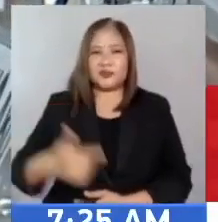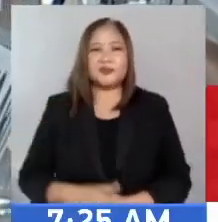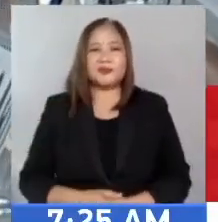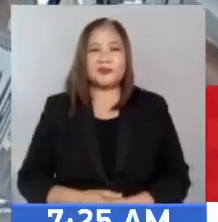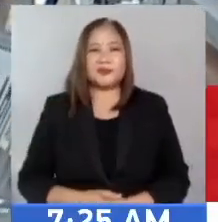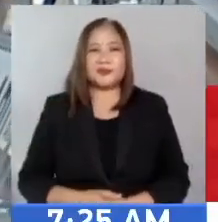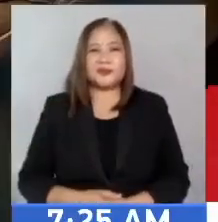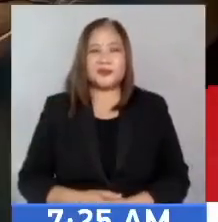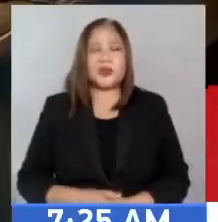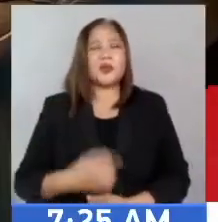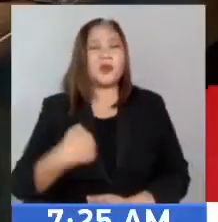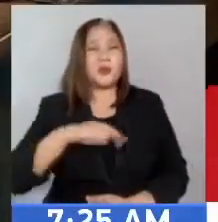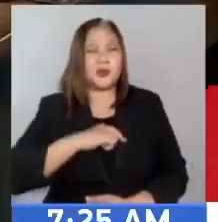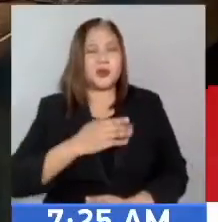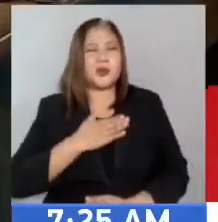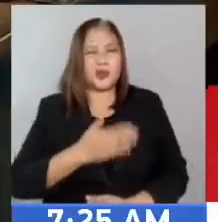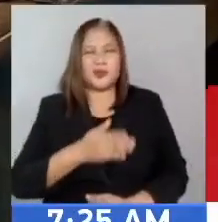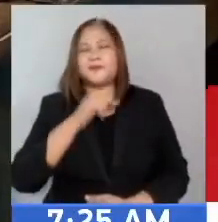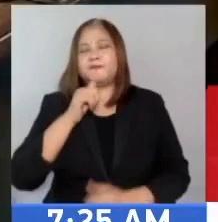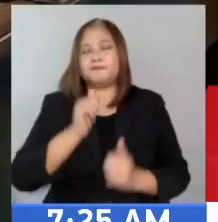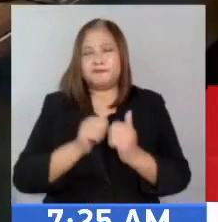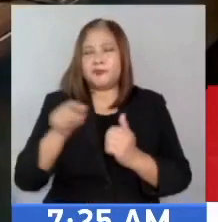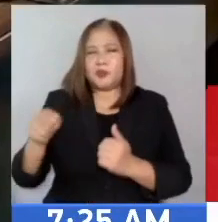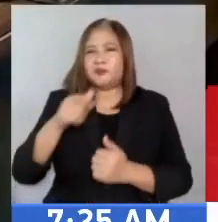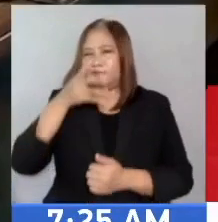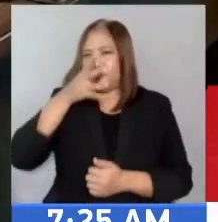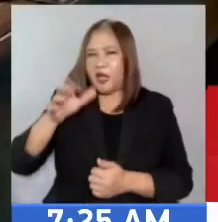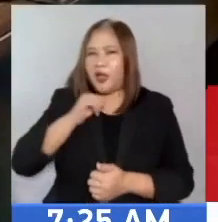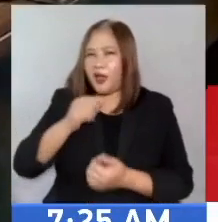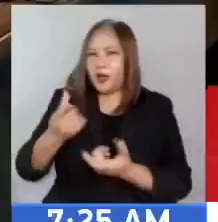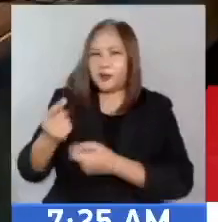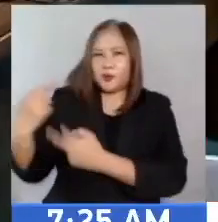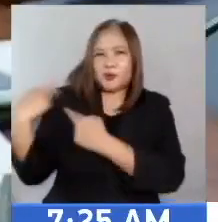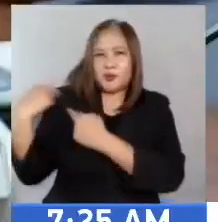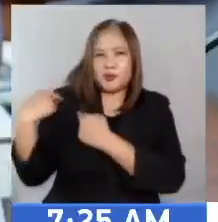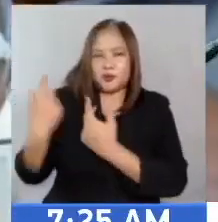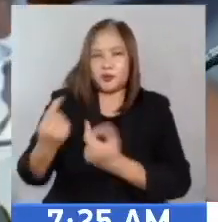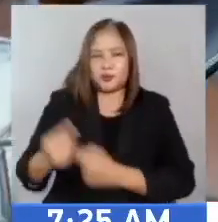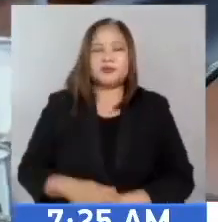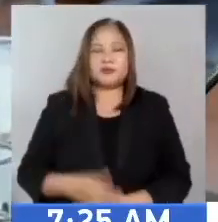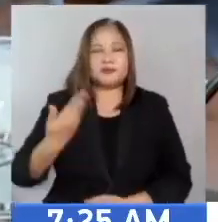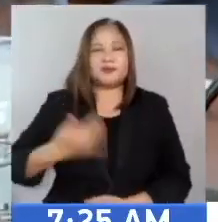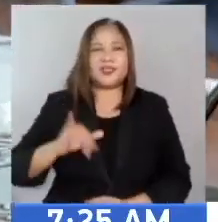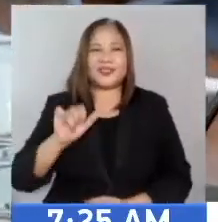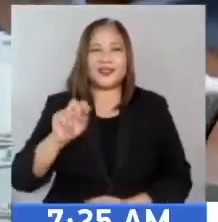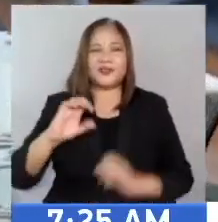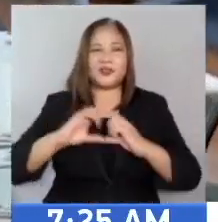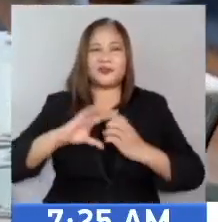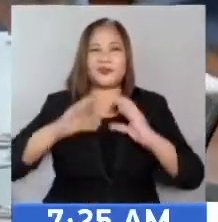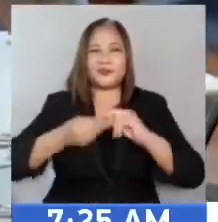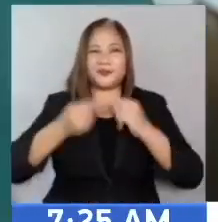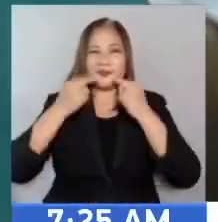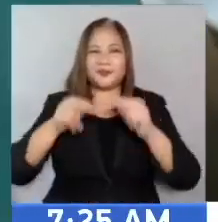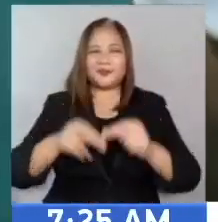committed negligence on this. Ito ang unang balita. Ian Cruz para sa GMA Integrated News.